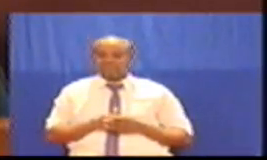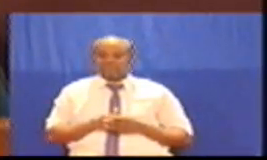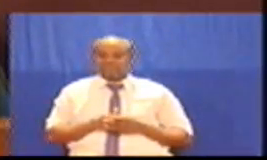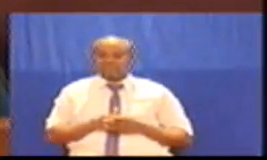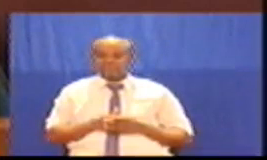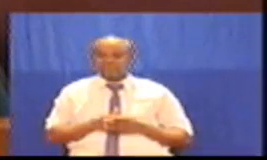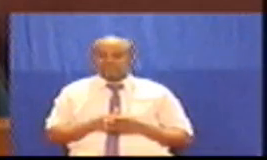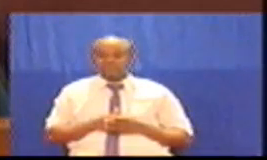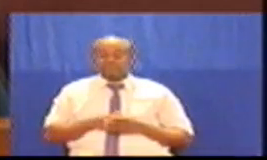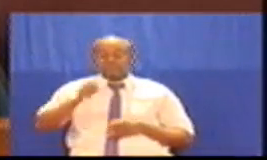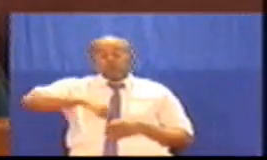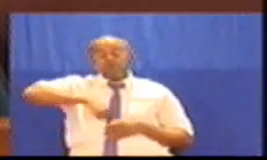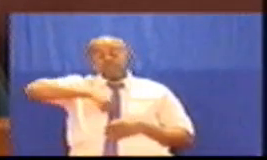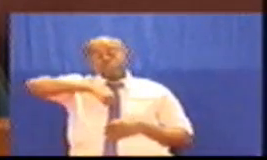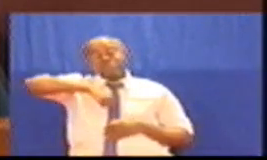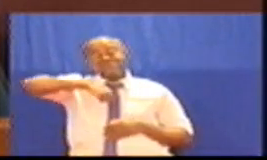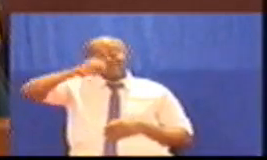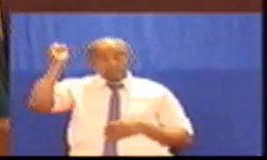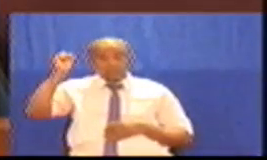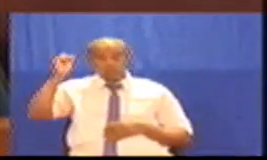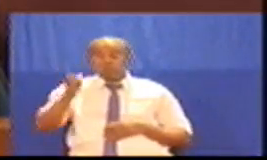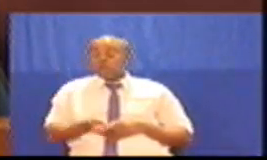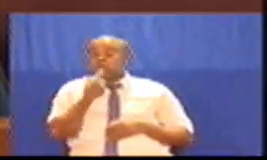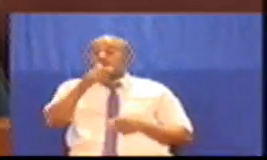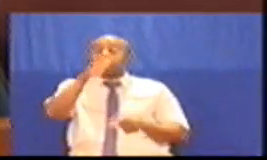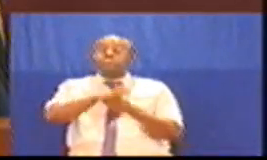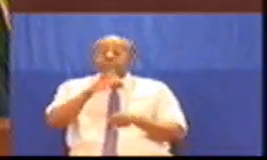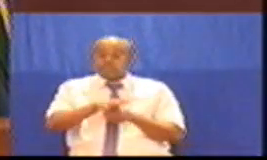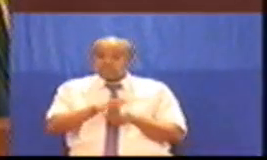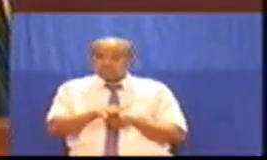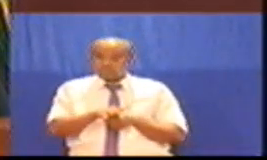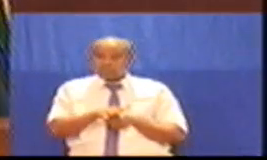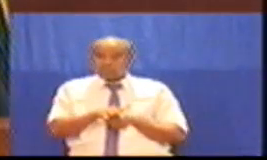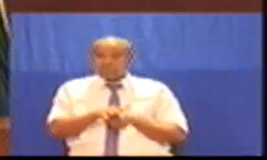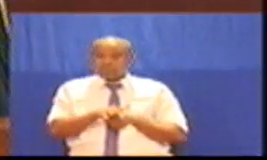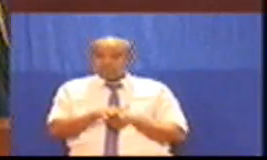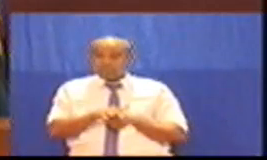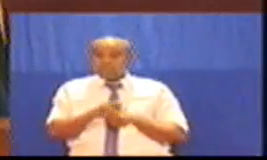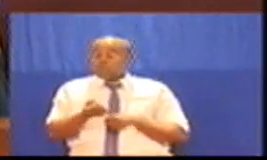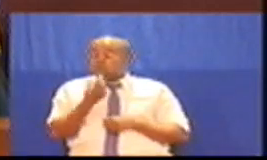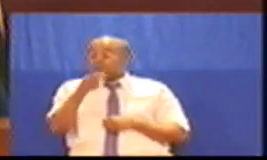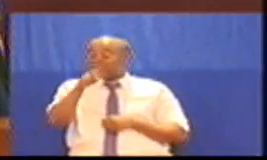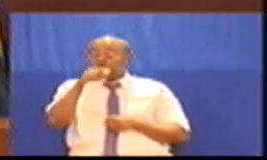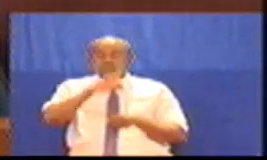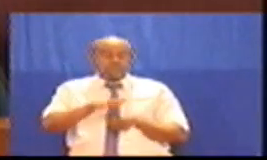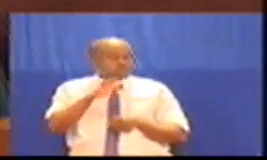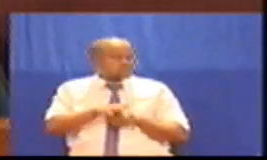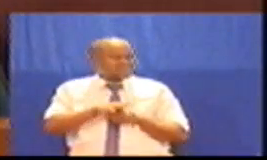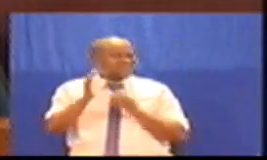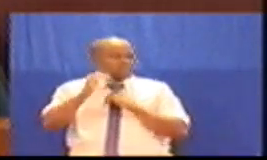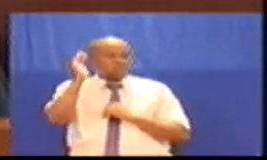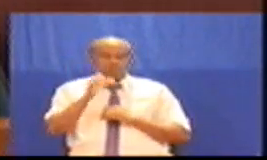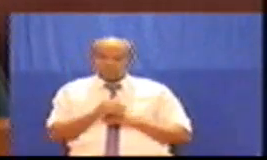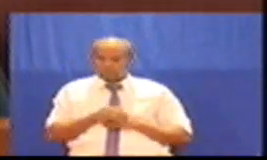Tena kwa kura nyingi kabisa toka tuanze kipindi hiki cha mkutano huu wa budget, kura za leo za ndio ni nyingi zaidi.